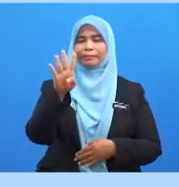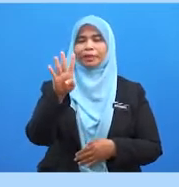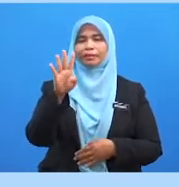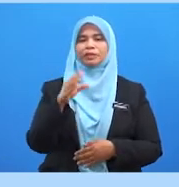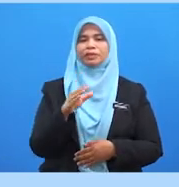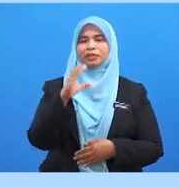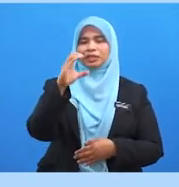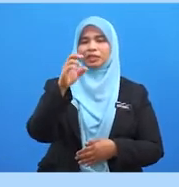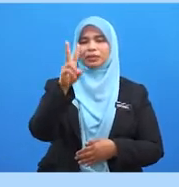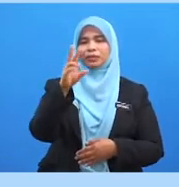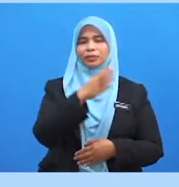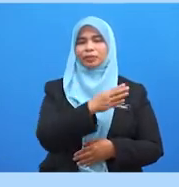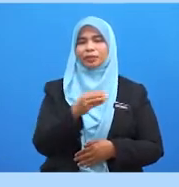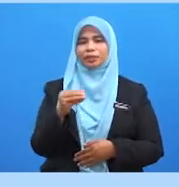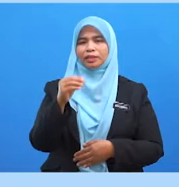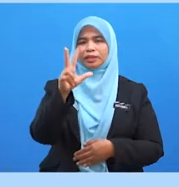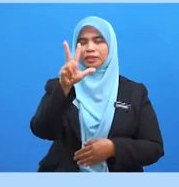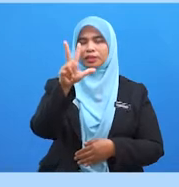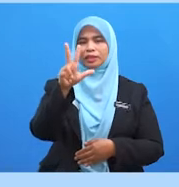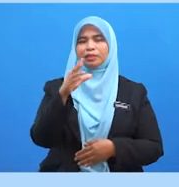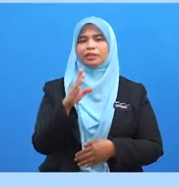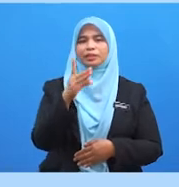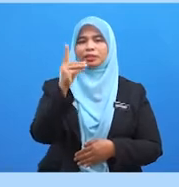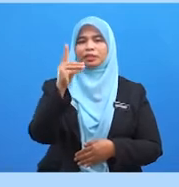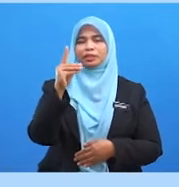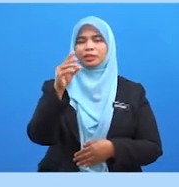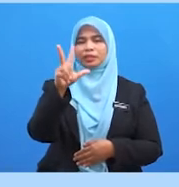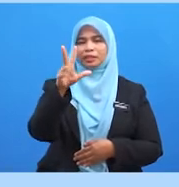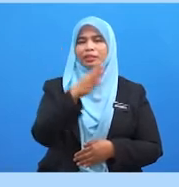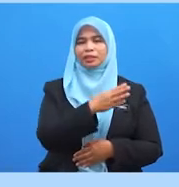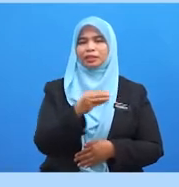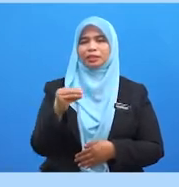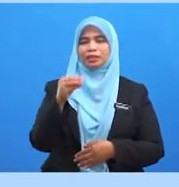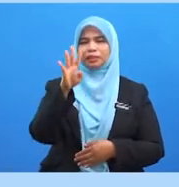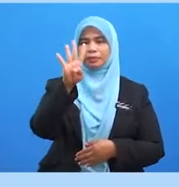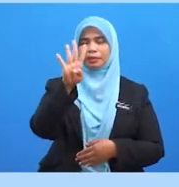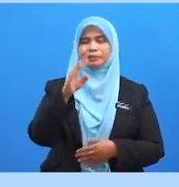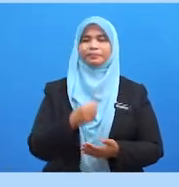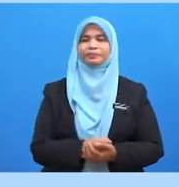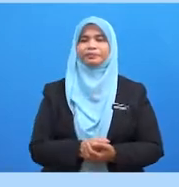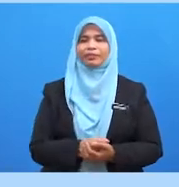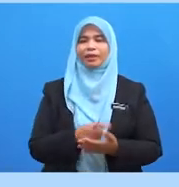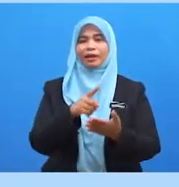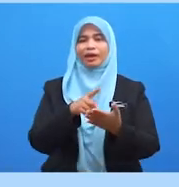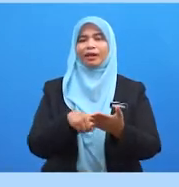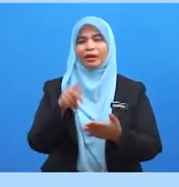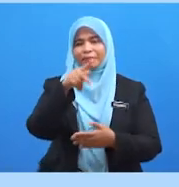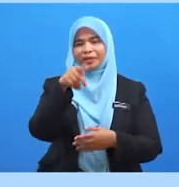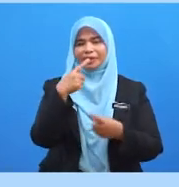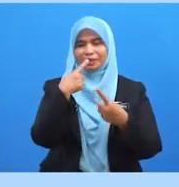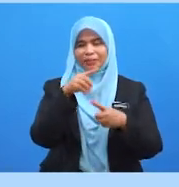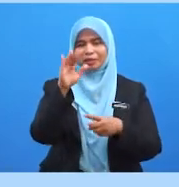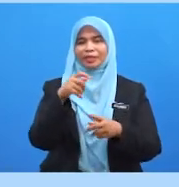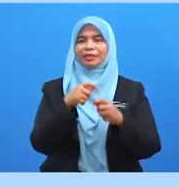4, C. 2 dan 3, D. 3 dan 4. Ha, apakah jawapan